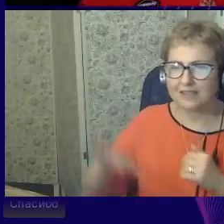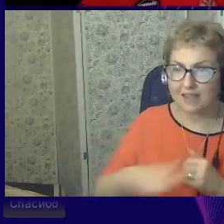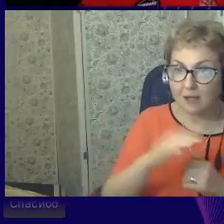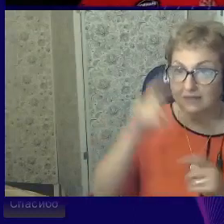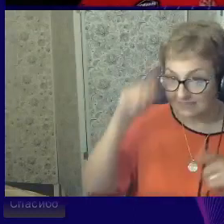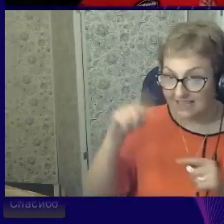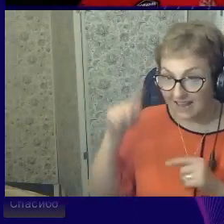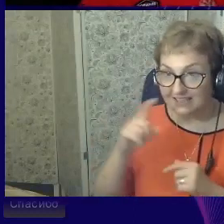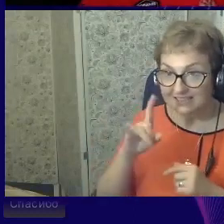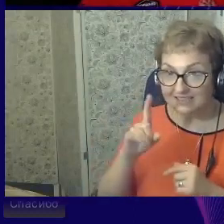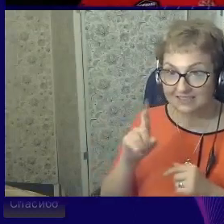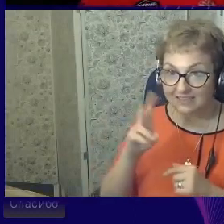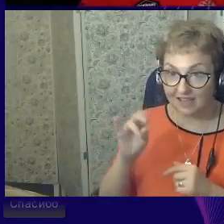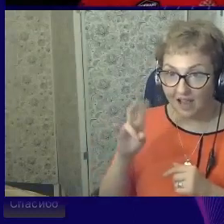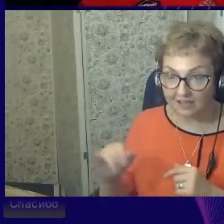эти знаки,